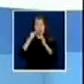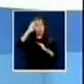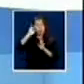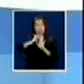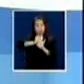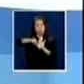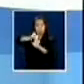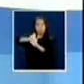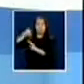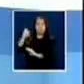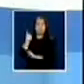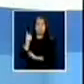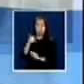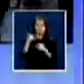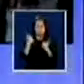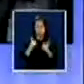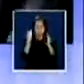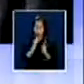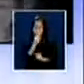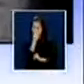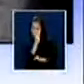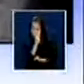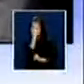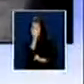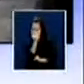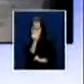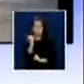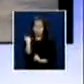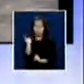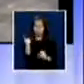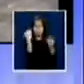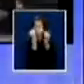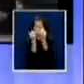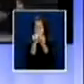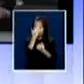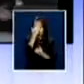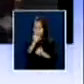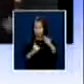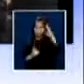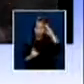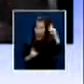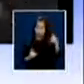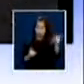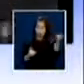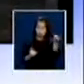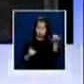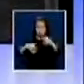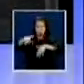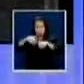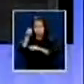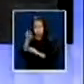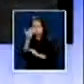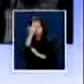มีหลายคนตั้งข้อสังเกตว่าทำไมการปะทะกันในขณะนั้นเนี่ยความสูญเสียกับเจ้าหน้าที่ไม่เกิดขึ้นเพราะว่ามีการวางแผนมาอย่างรัด